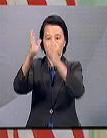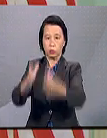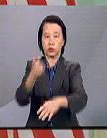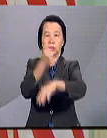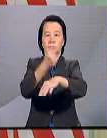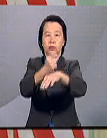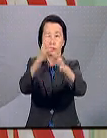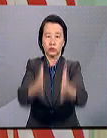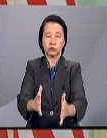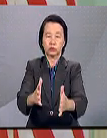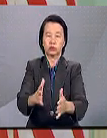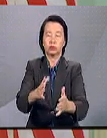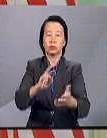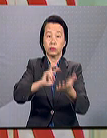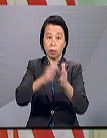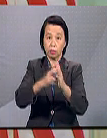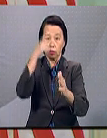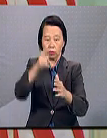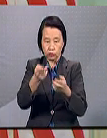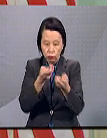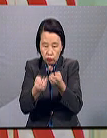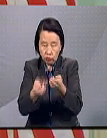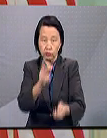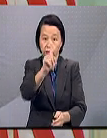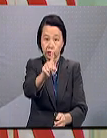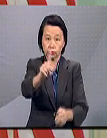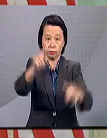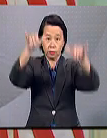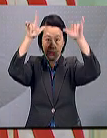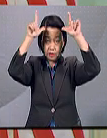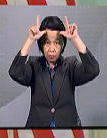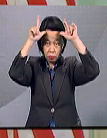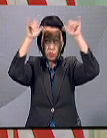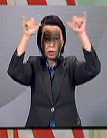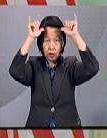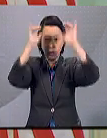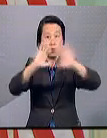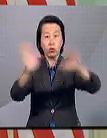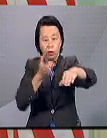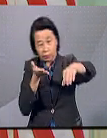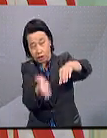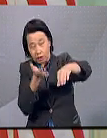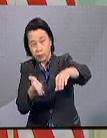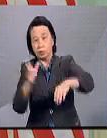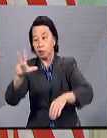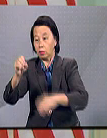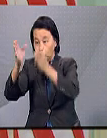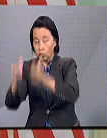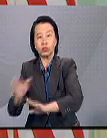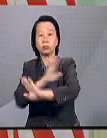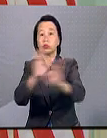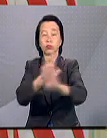petugas. Maknanya dari segi untuk menguruskan seekor lembu, bukan untuk menyembelih 30 orang.